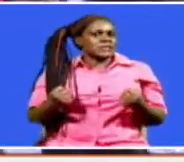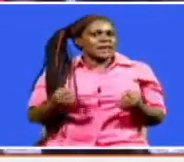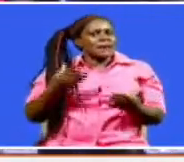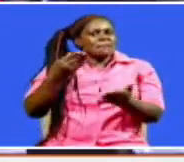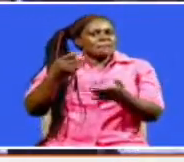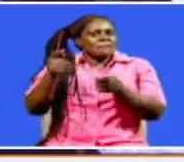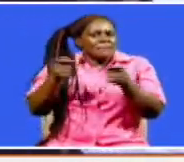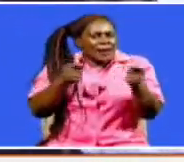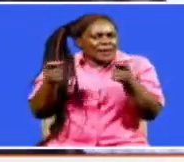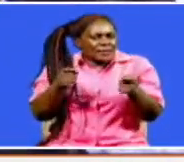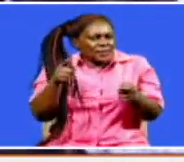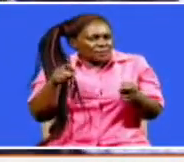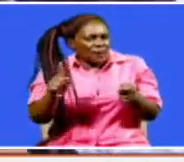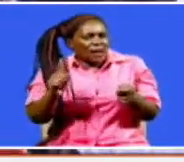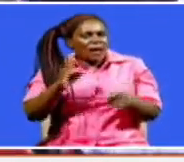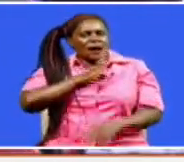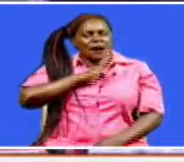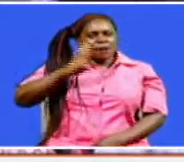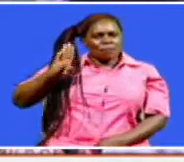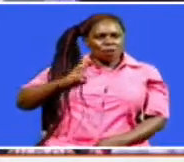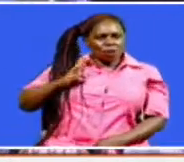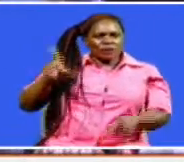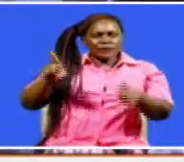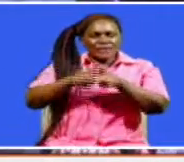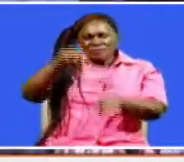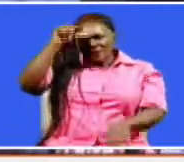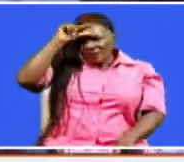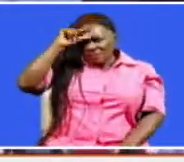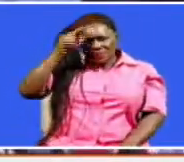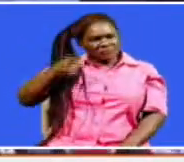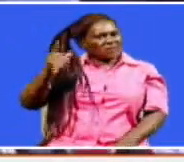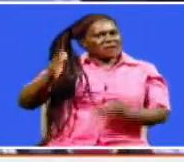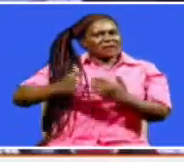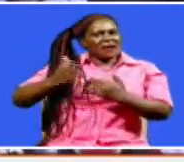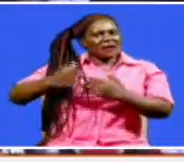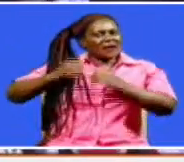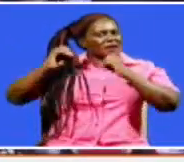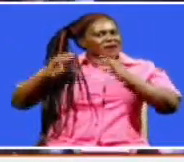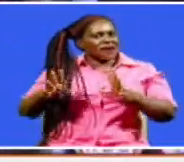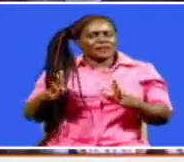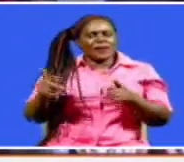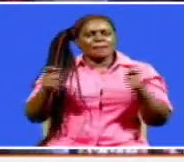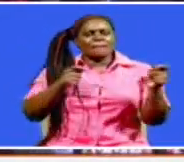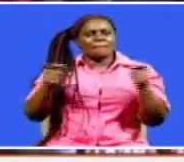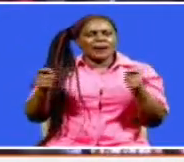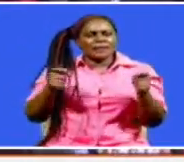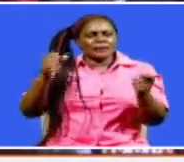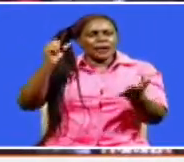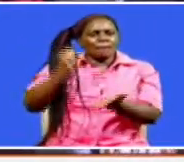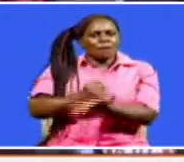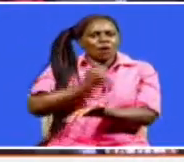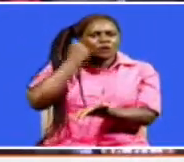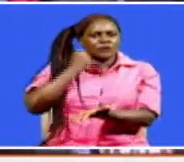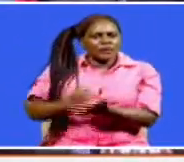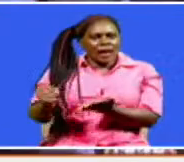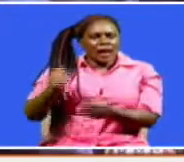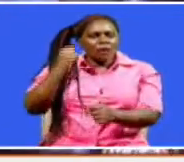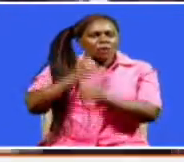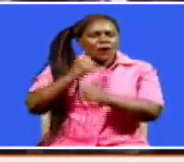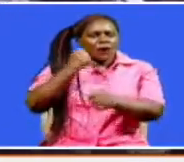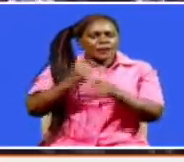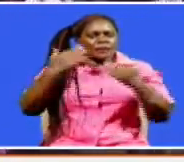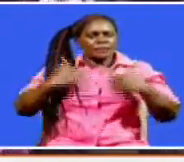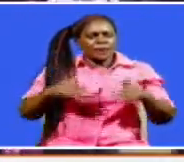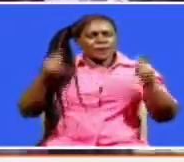the management, the board and the government does not care about the management, about the employees of this